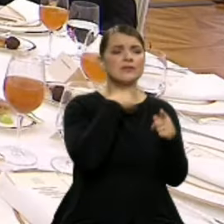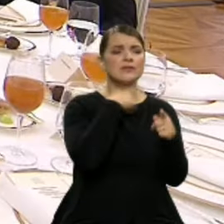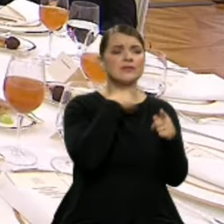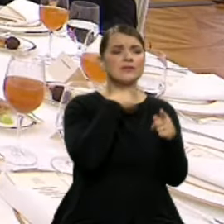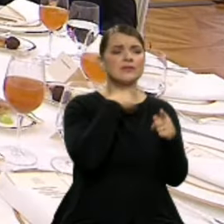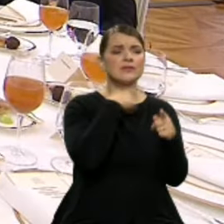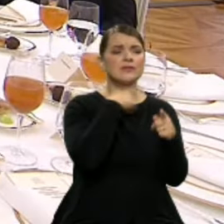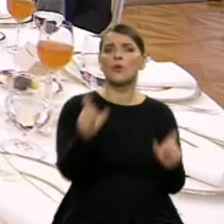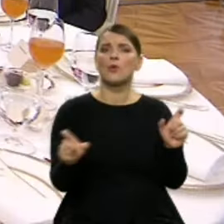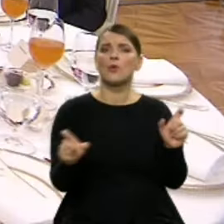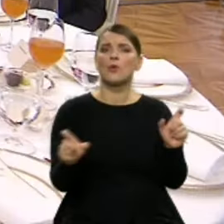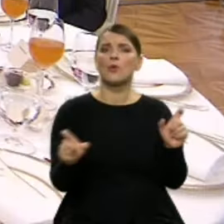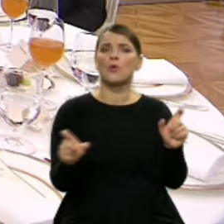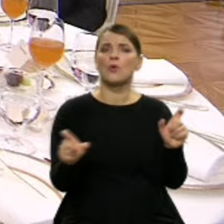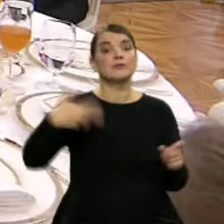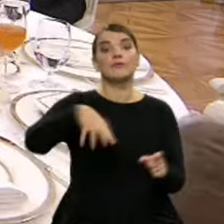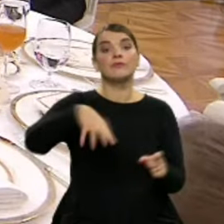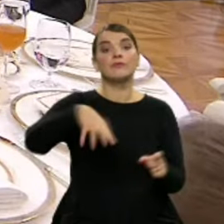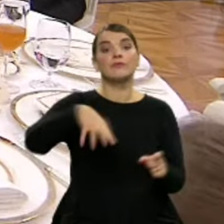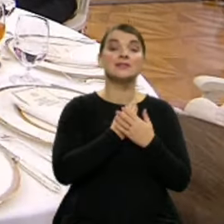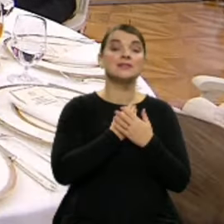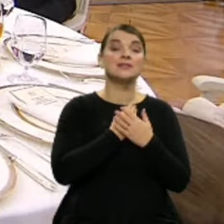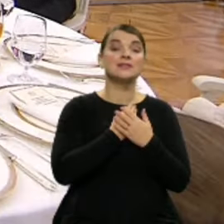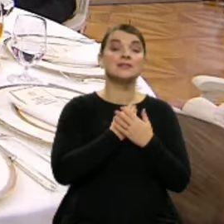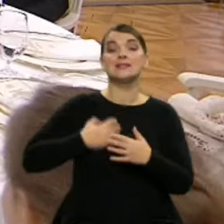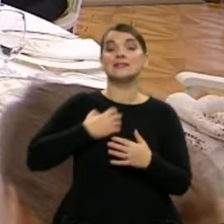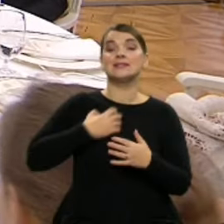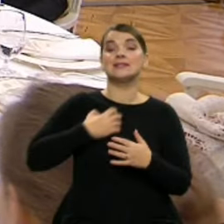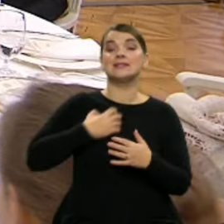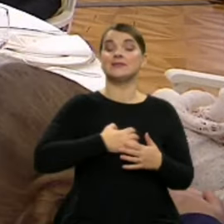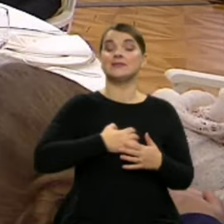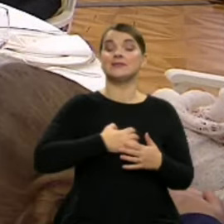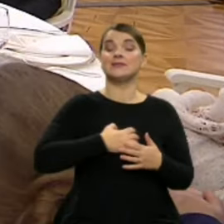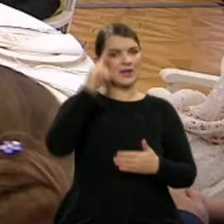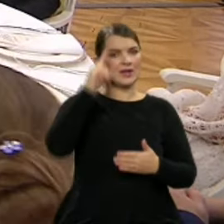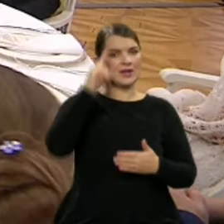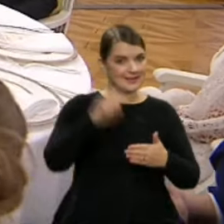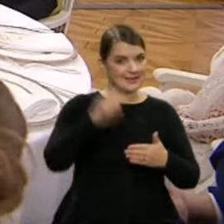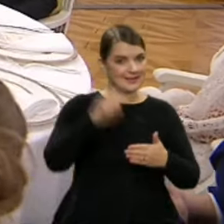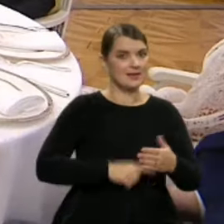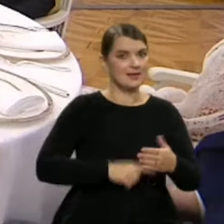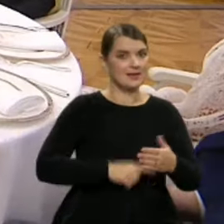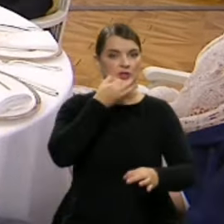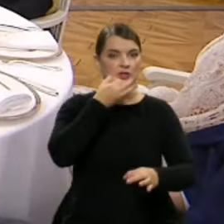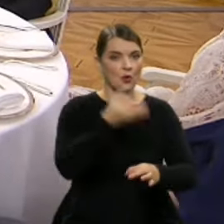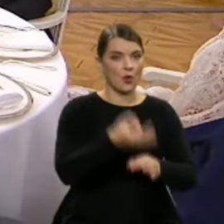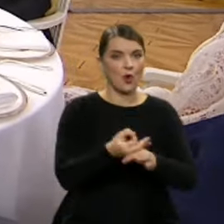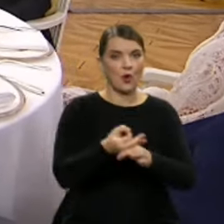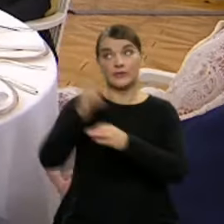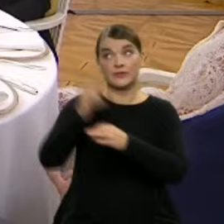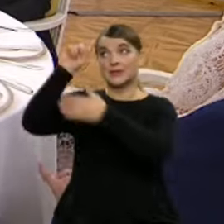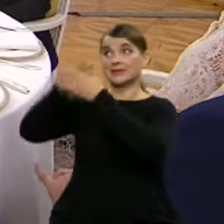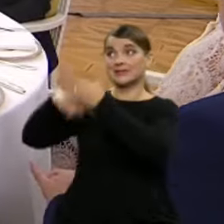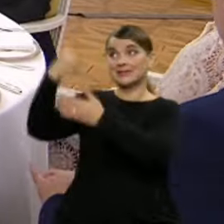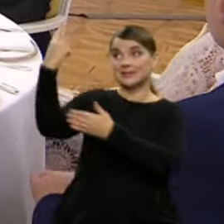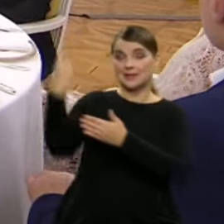Jų svarbiausia žinia mums – tikėjimas, atsakomybė ir pasitikėjimas